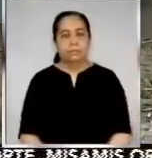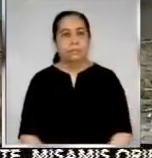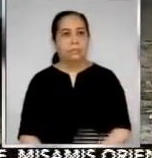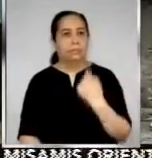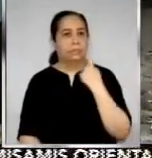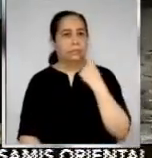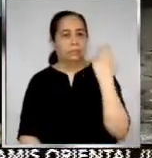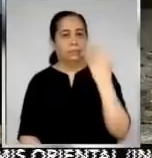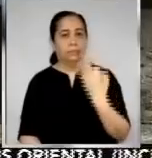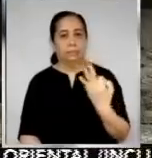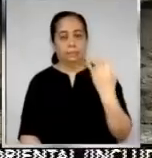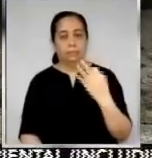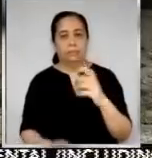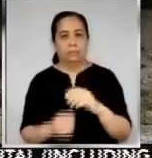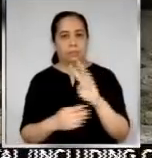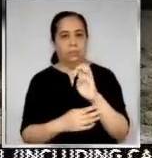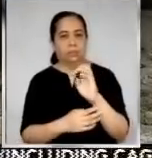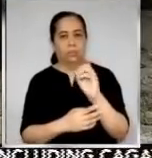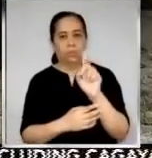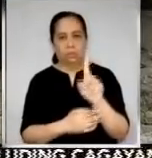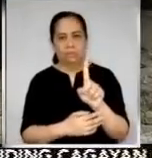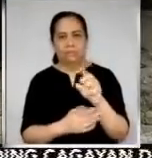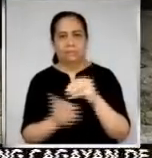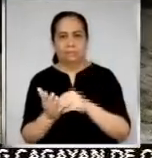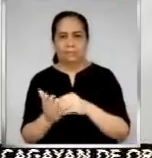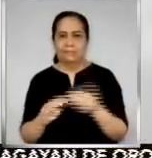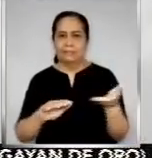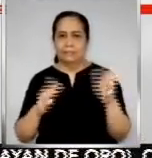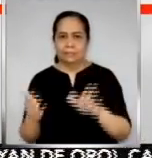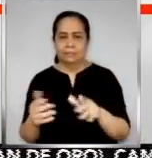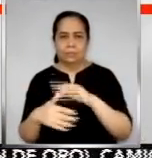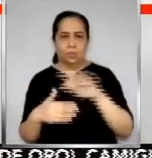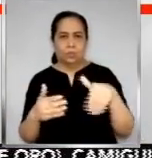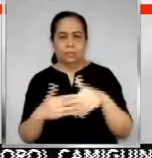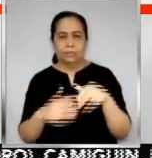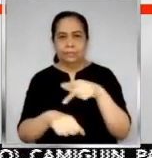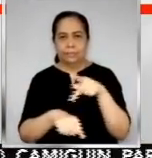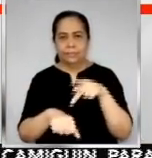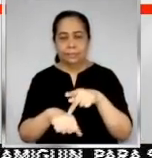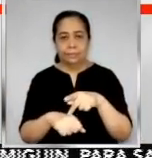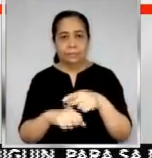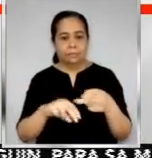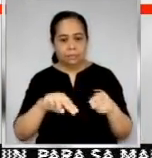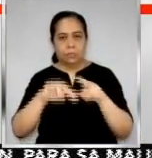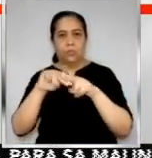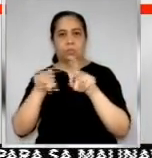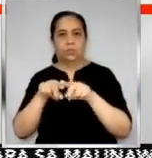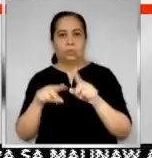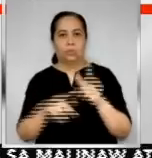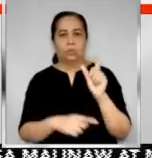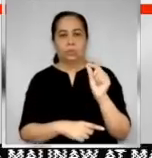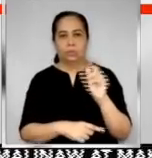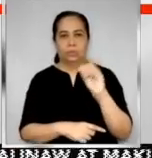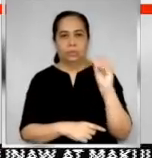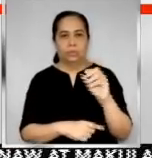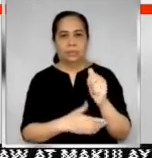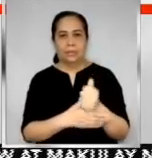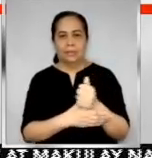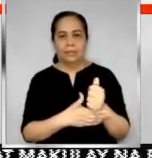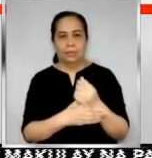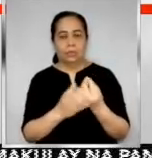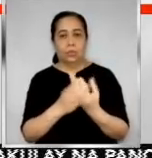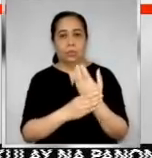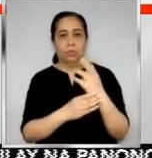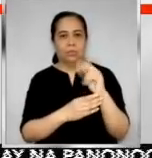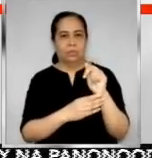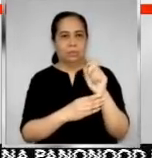lang, 401 ang naitalang namatay sa buong bansa. Umakyat din sa 20% ang average growth rate o antas ng